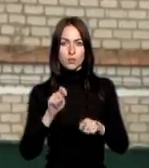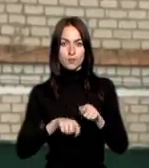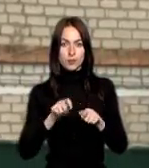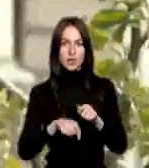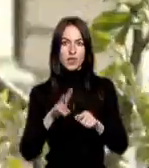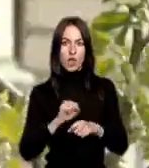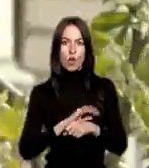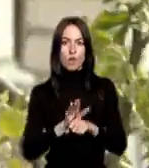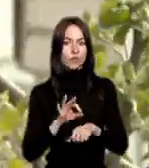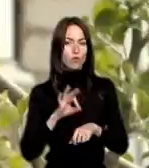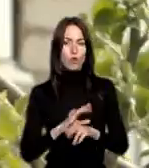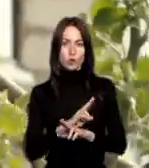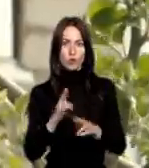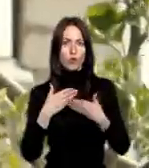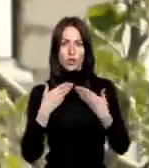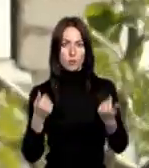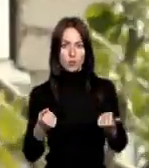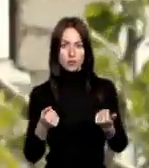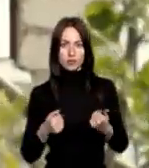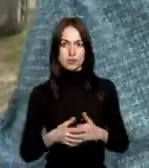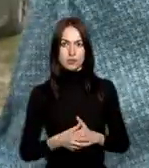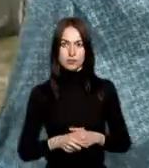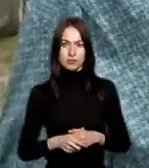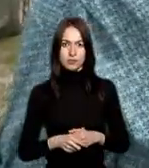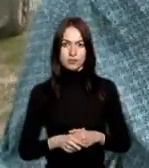на ковід. Хвороби ні у кого не виявили.